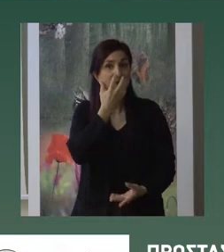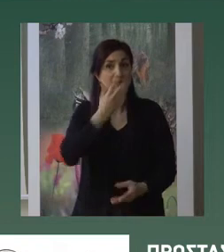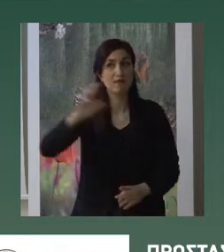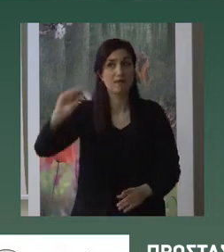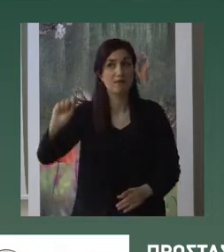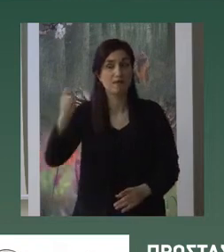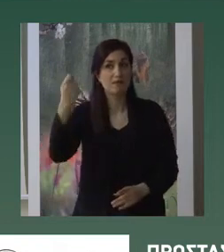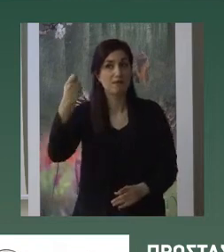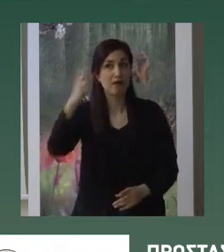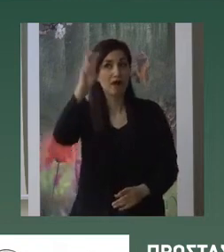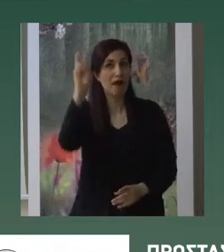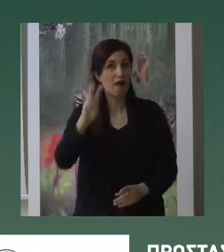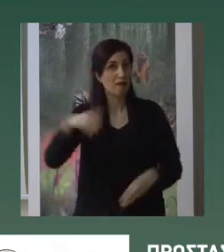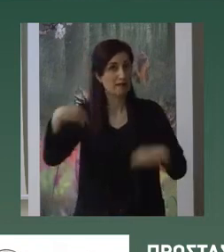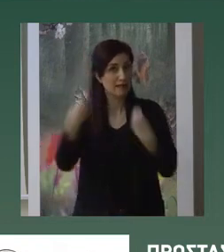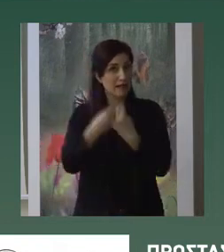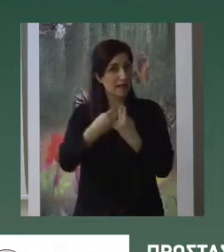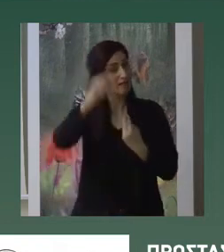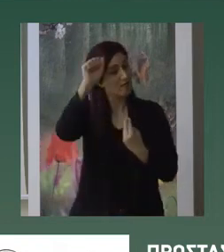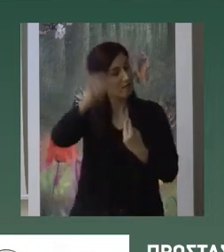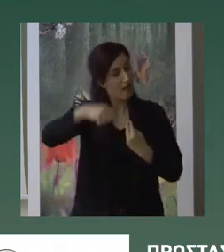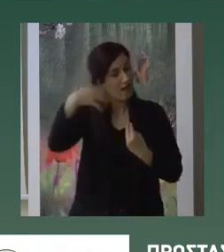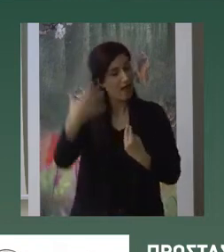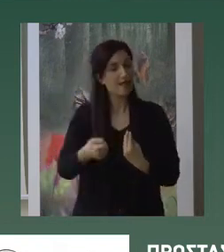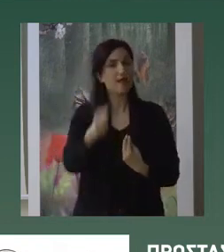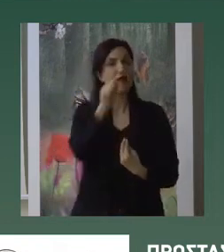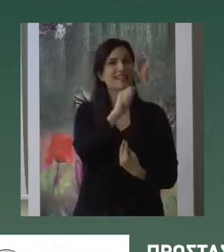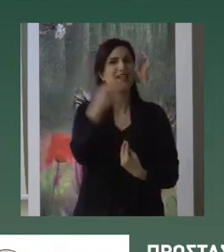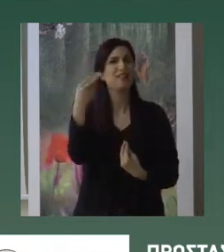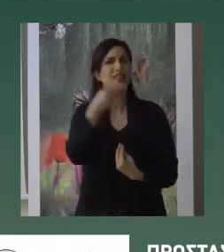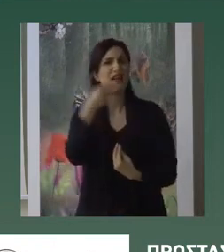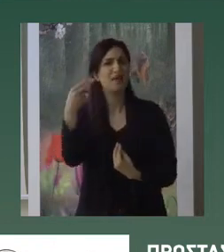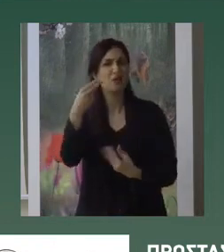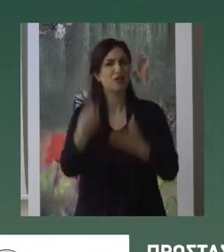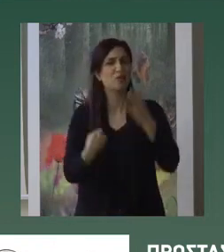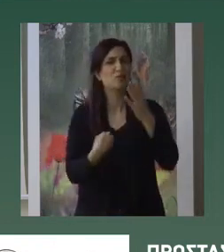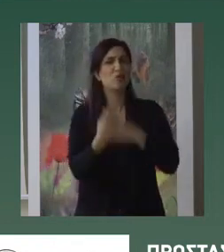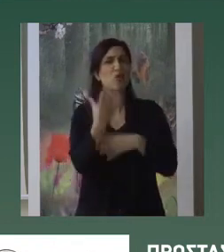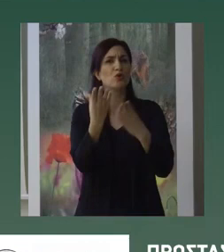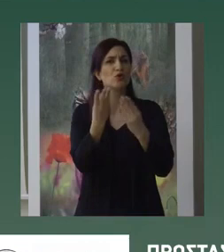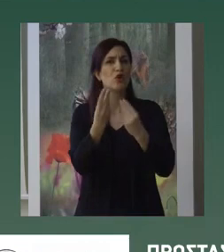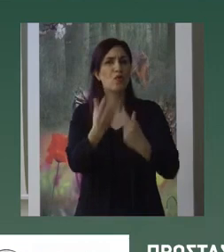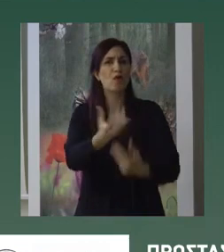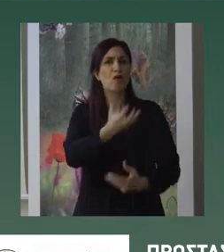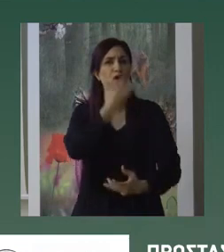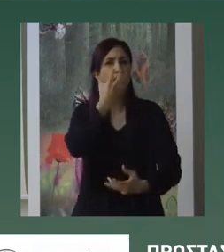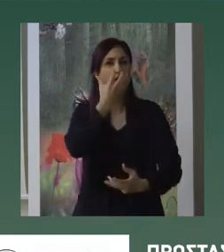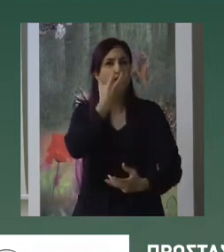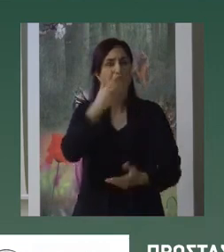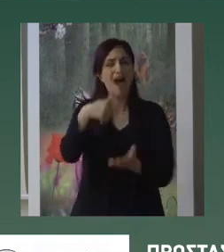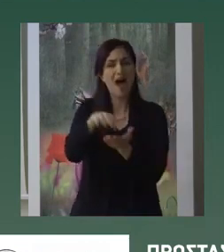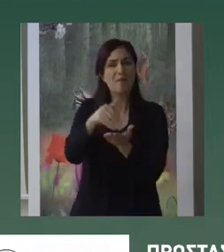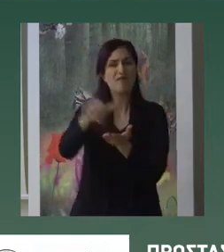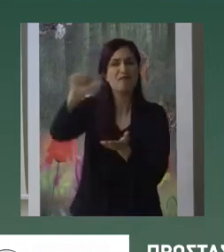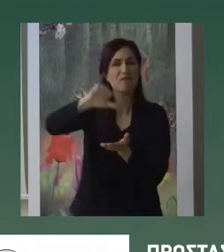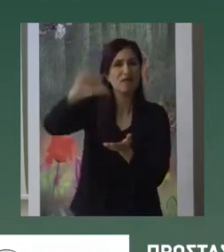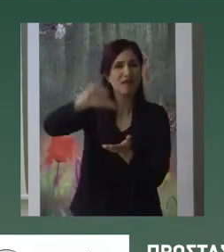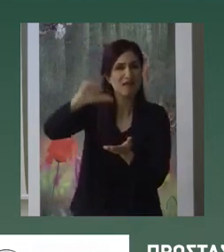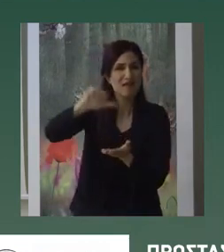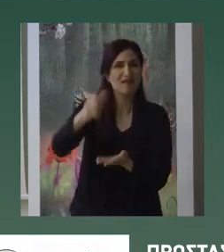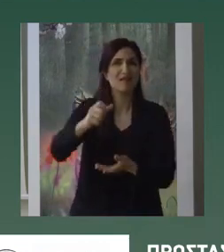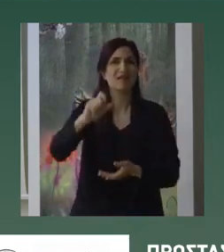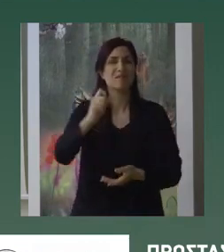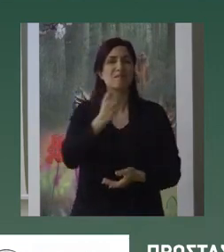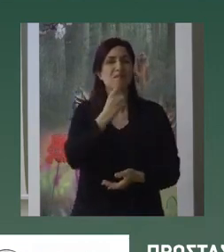ηλεκτρισμό, ότι αντλίες θερμότητας, οτιδήποτε έχει στο κτίριο, να μην συναρτάται με τα ορυκτά καύσιμα. Να είναι με παραγωγή ηλεκτρικής ενέργειας, η